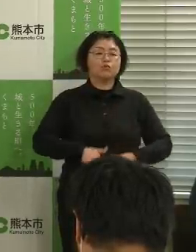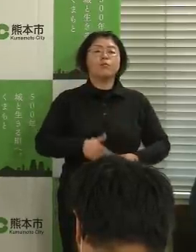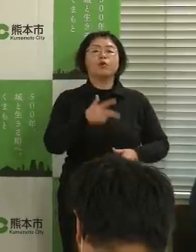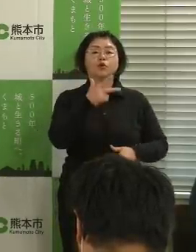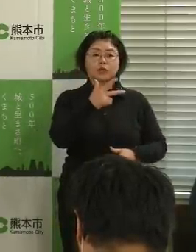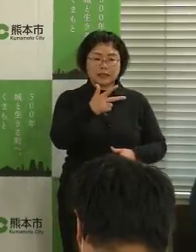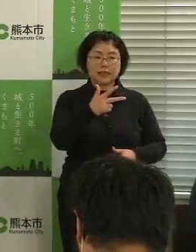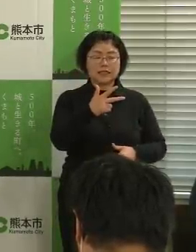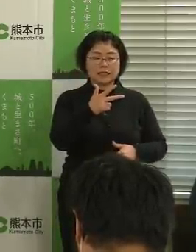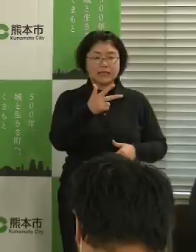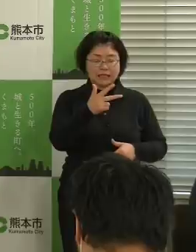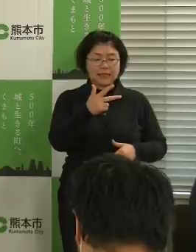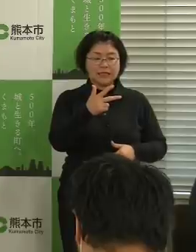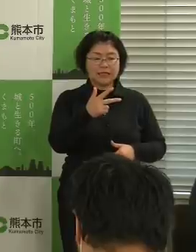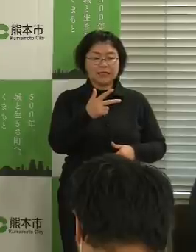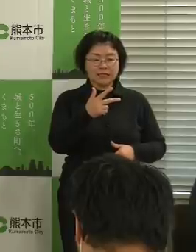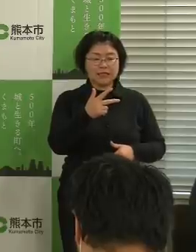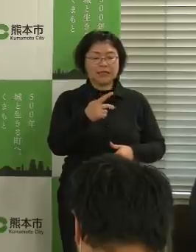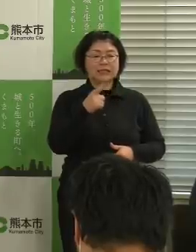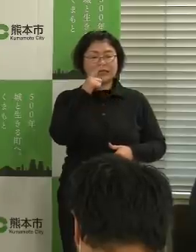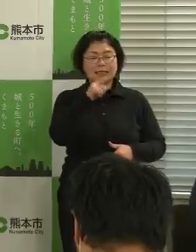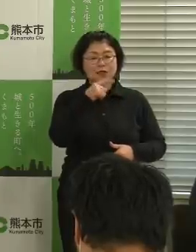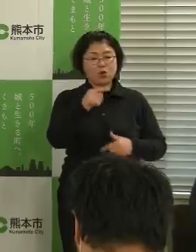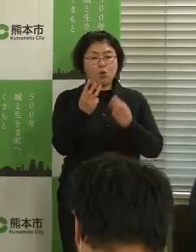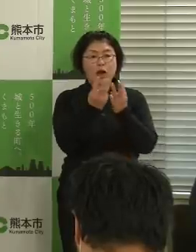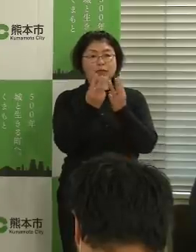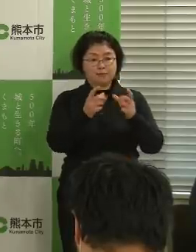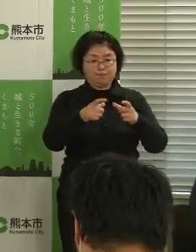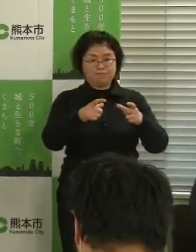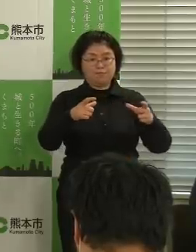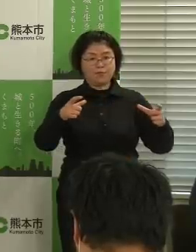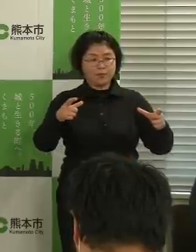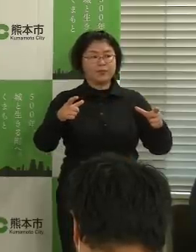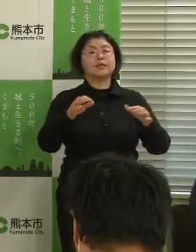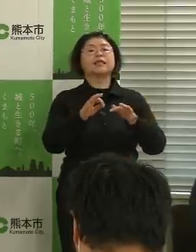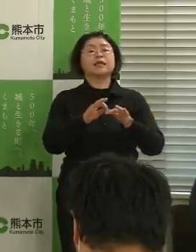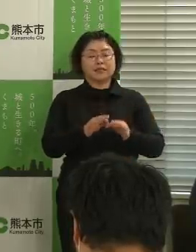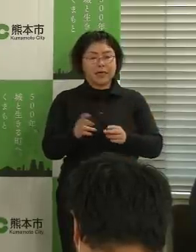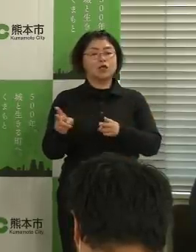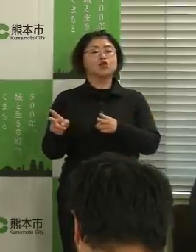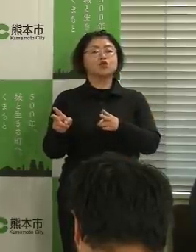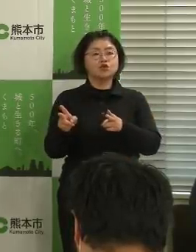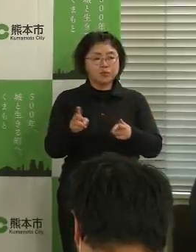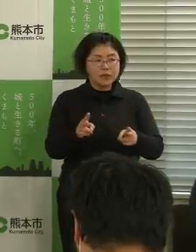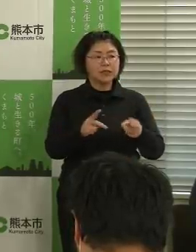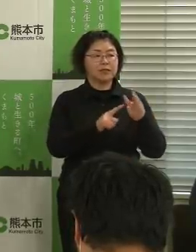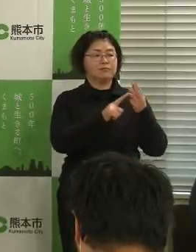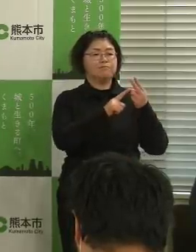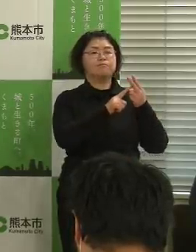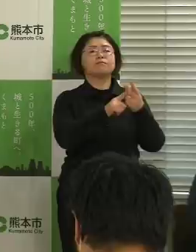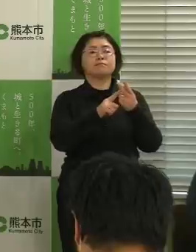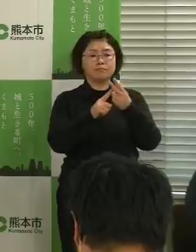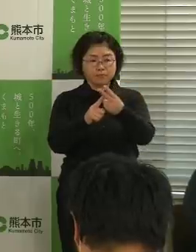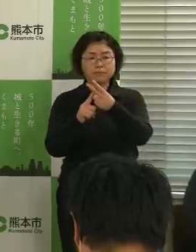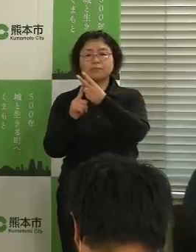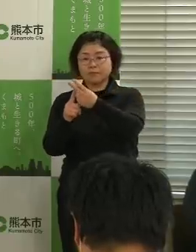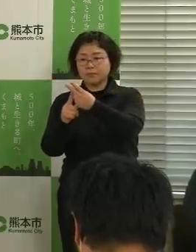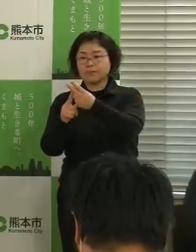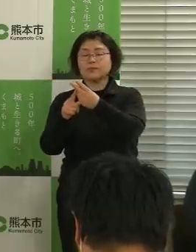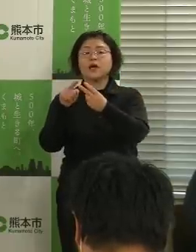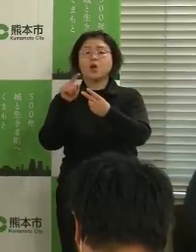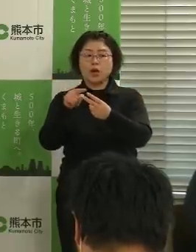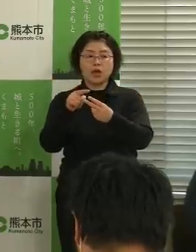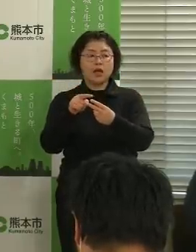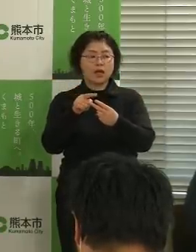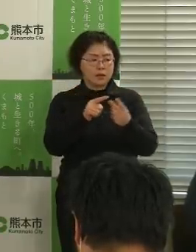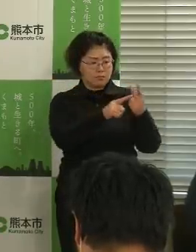人口が県内の中でも多ございますので、準備やそれから 発送、こういったもの申請のま